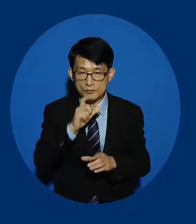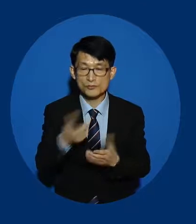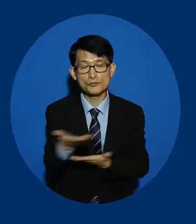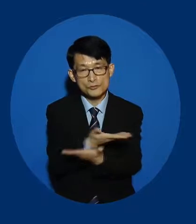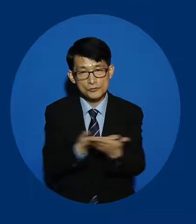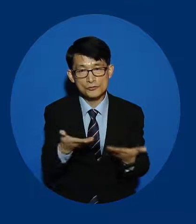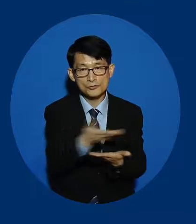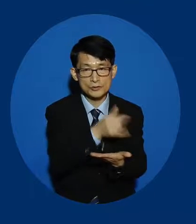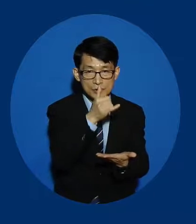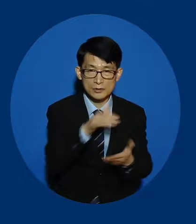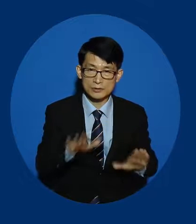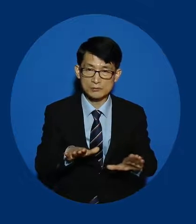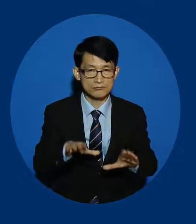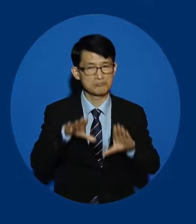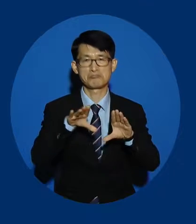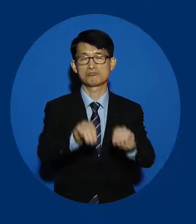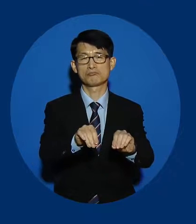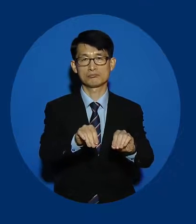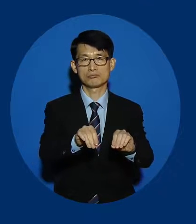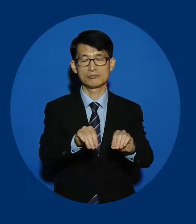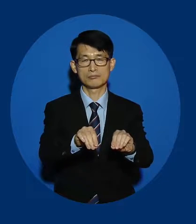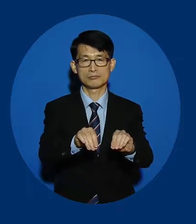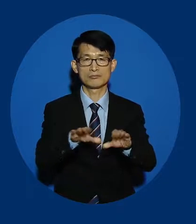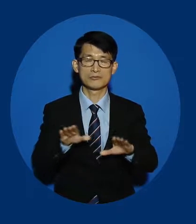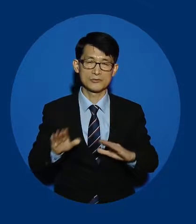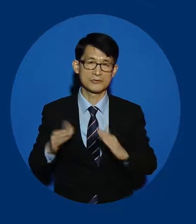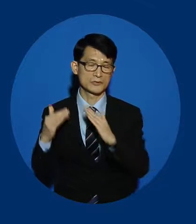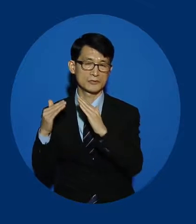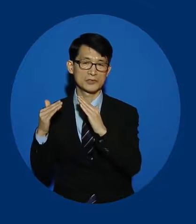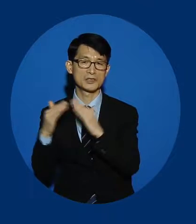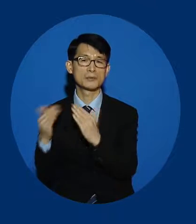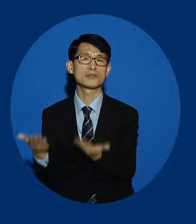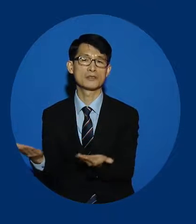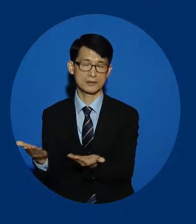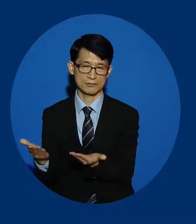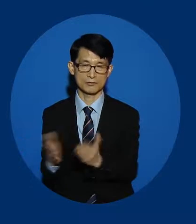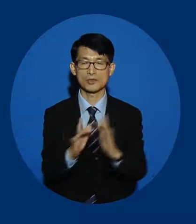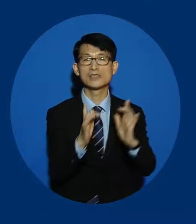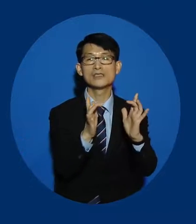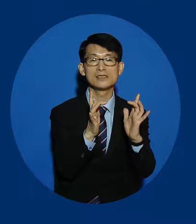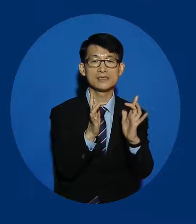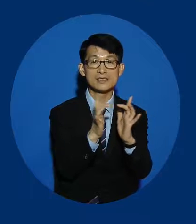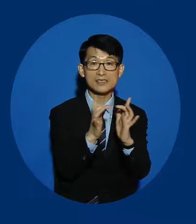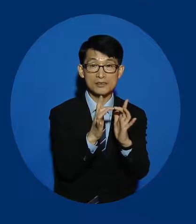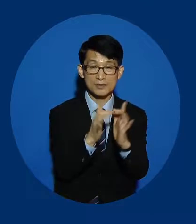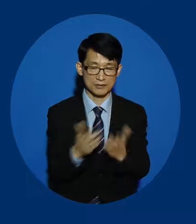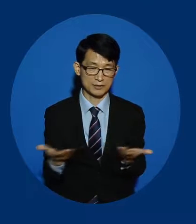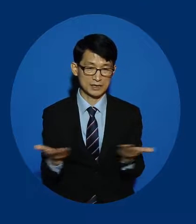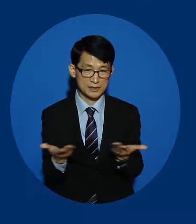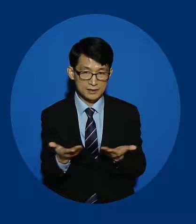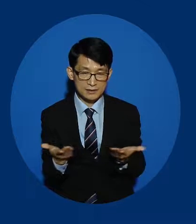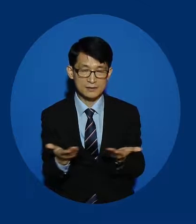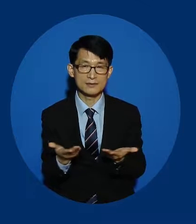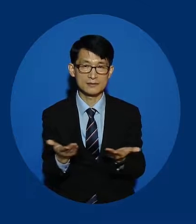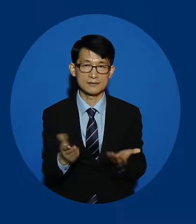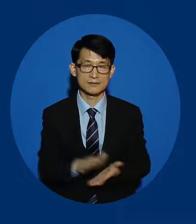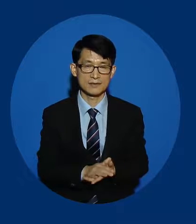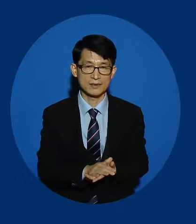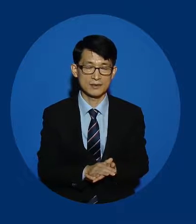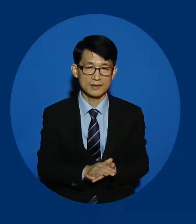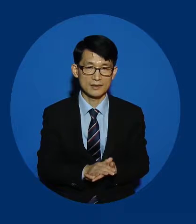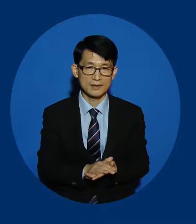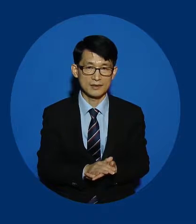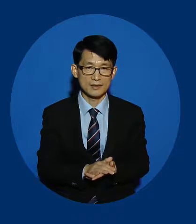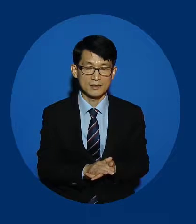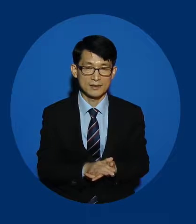일상화되었는데 지금은 그런 게 다 금지되었고, 점점 이 온라인으로 그 업무를 보고 재택근무를 하다 보니까 점점